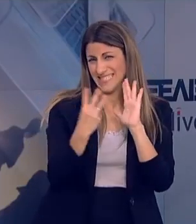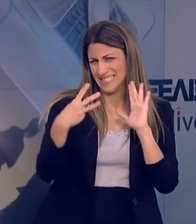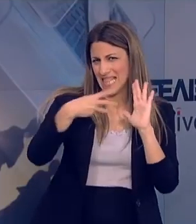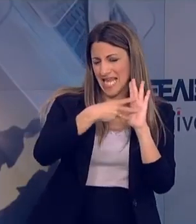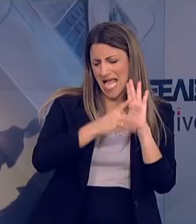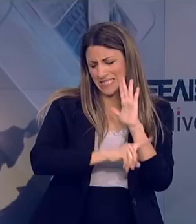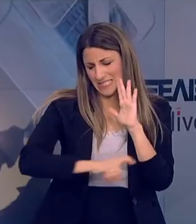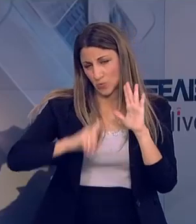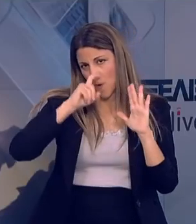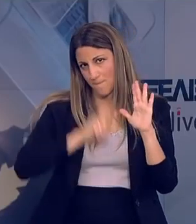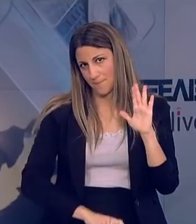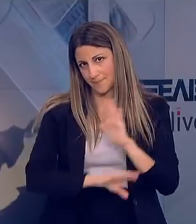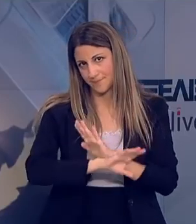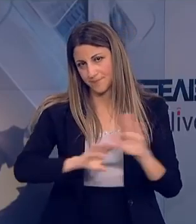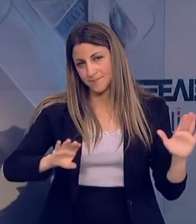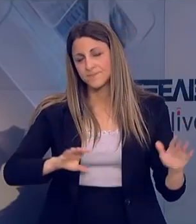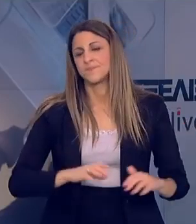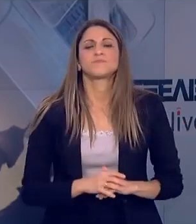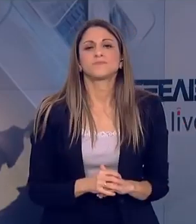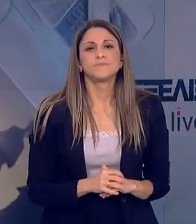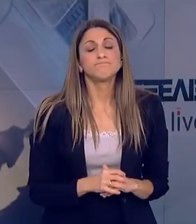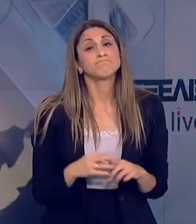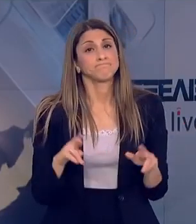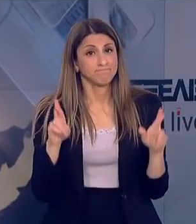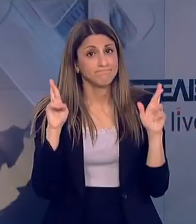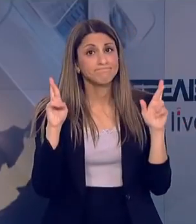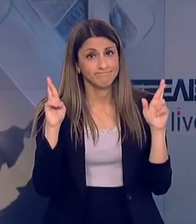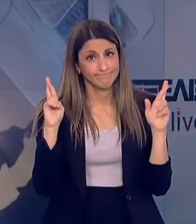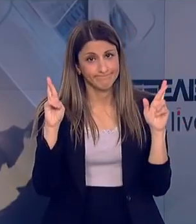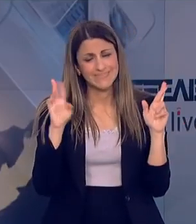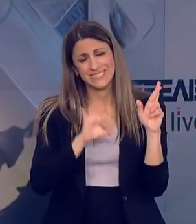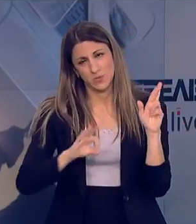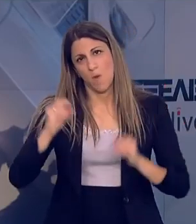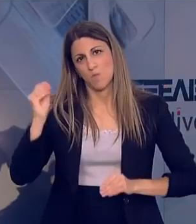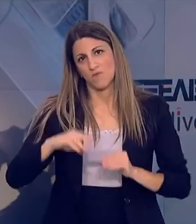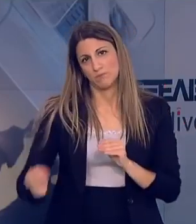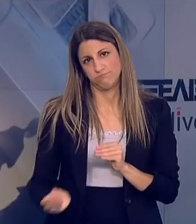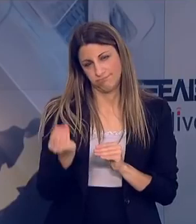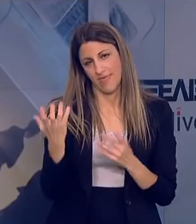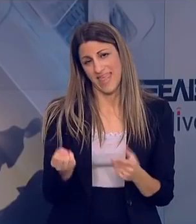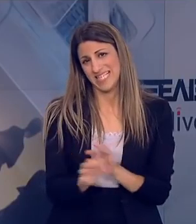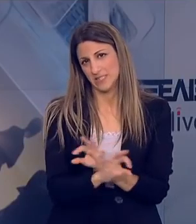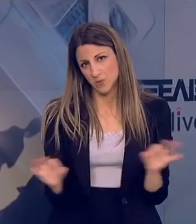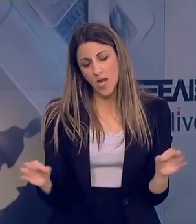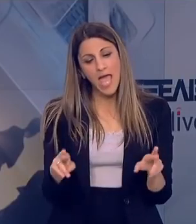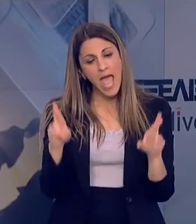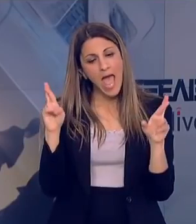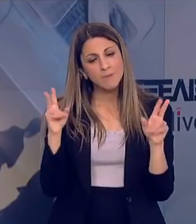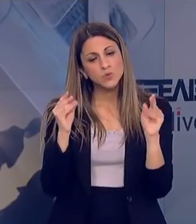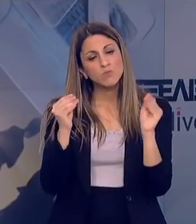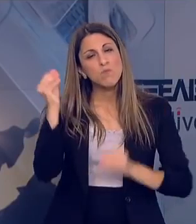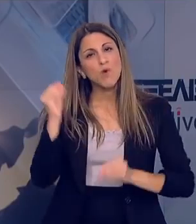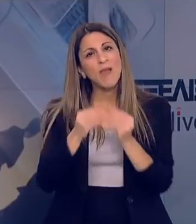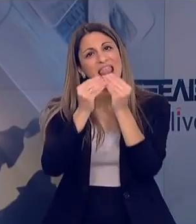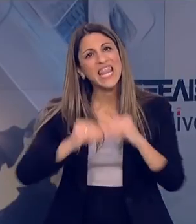αυτό, όλοι αυτούς τους κανόνες. Και εύχομαι, επειδή θα υπάρξουν προβλήματα, να μπορούν να αντιμετωπίζονται αυτά